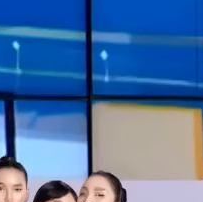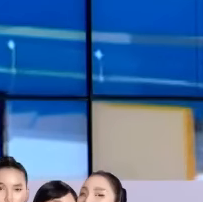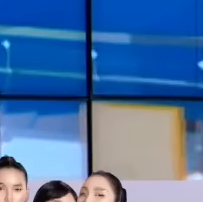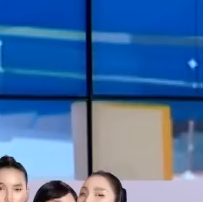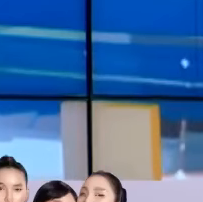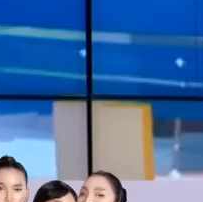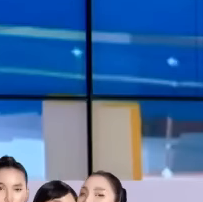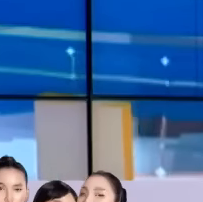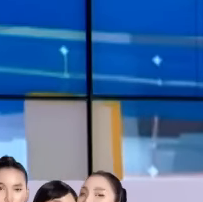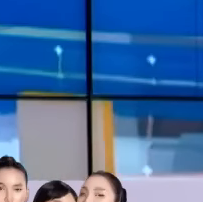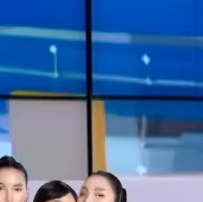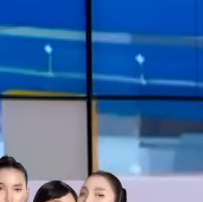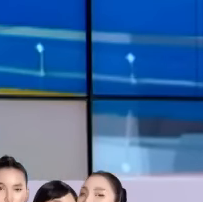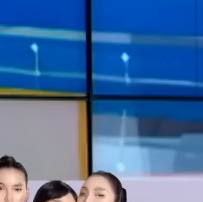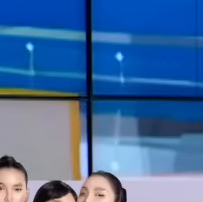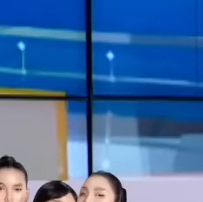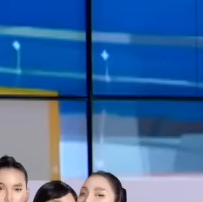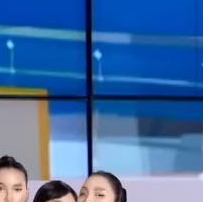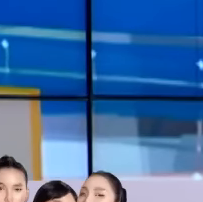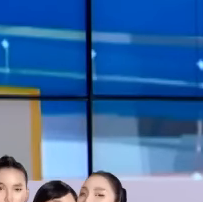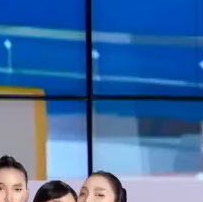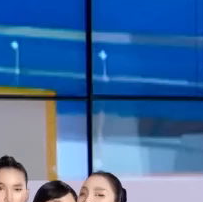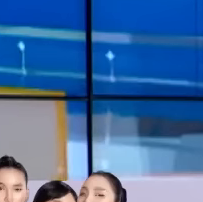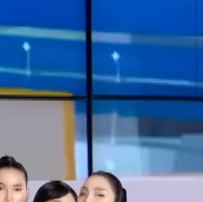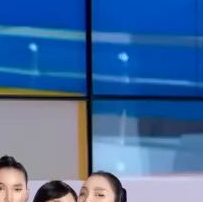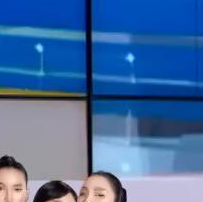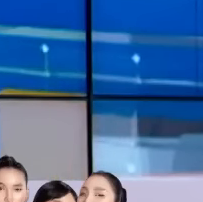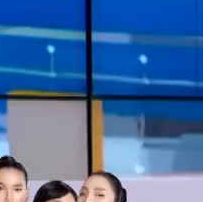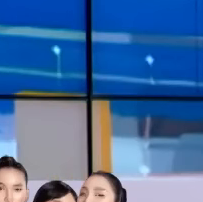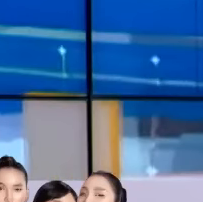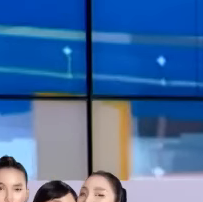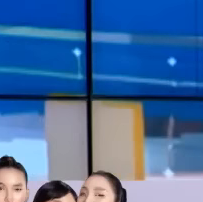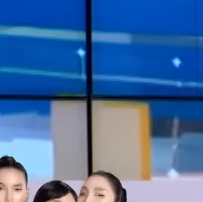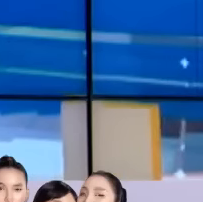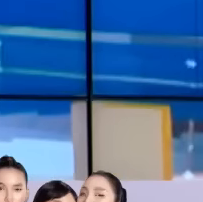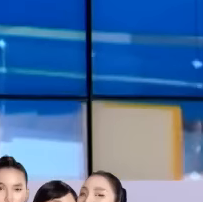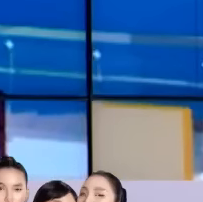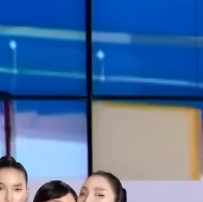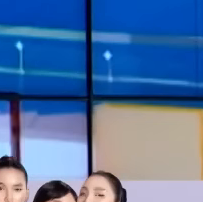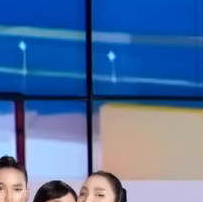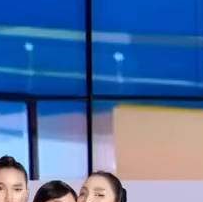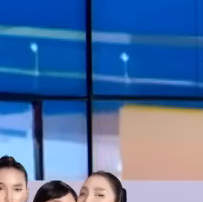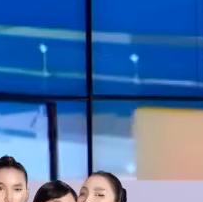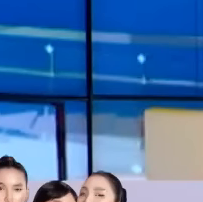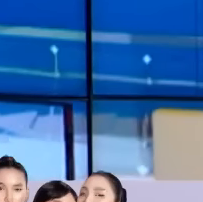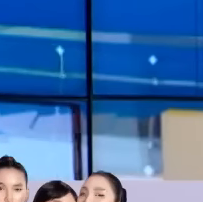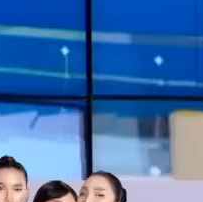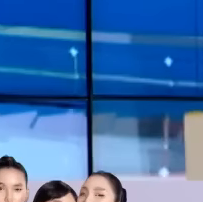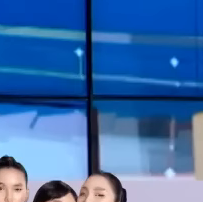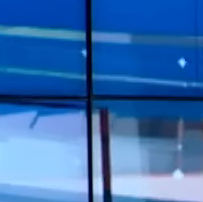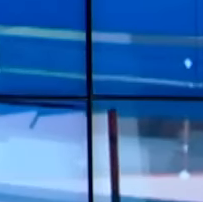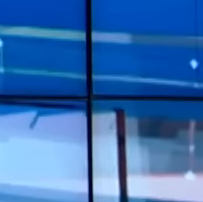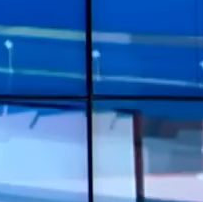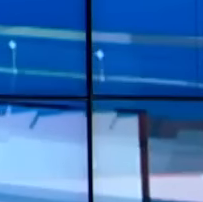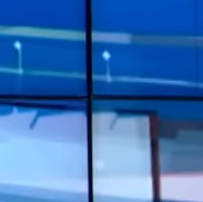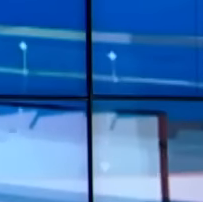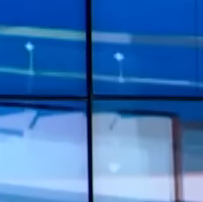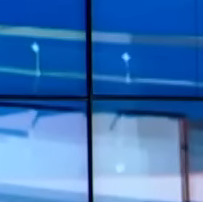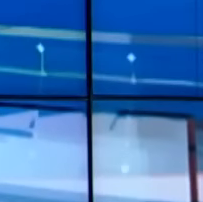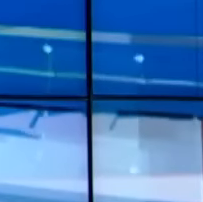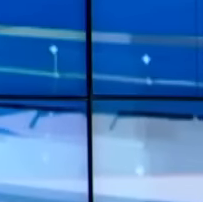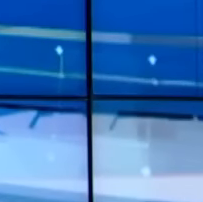Freddy Pratama, operator wilayah Jakarta, Surabaya, dan Bali, ditangkap penyidik di Tres Narkoba Polda Kalimantan Selatan.